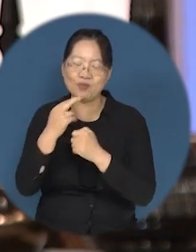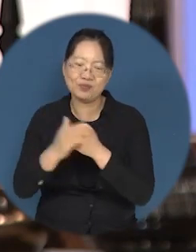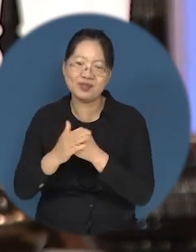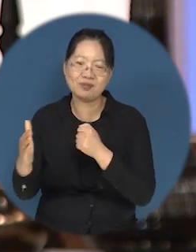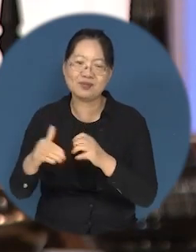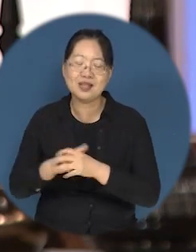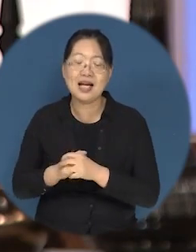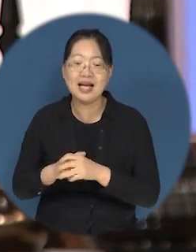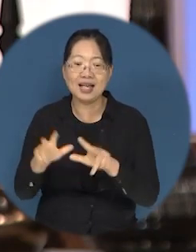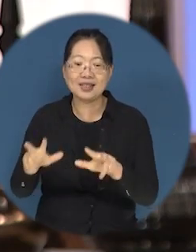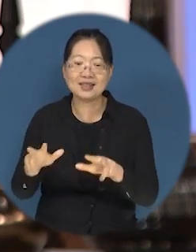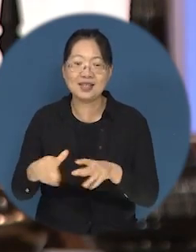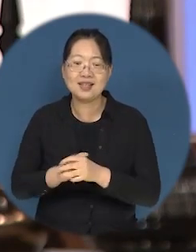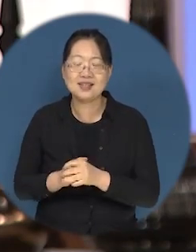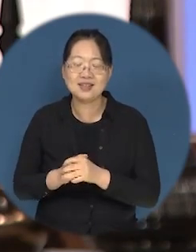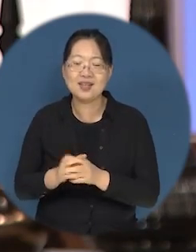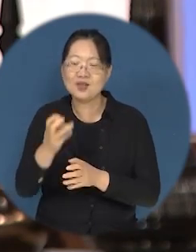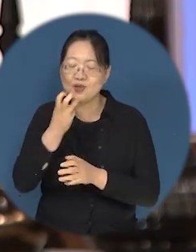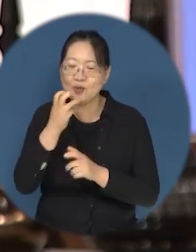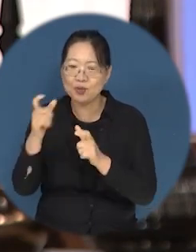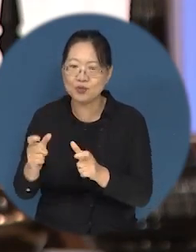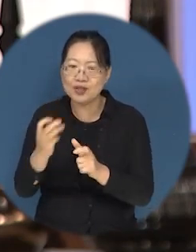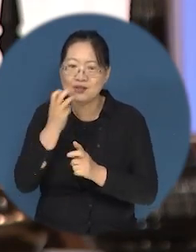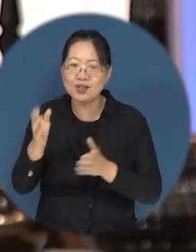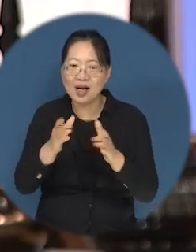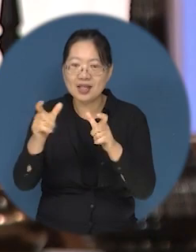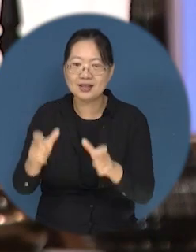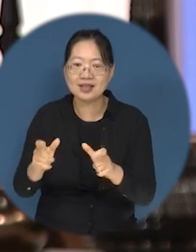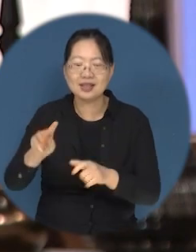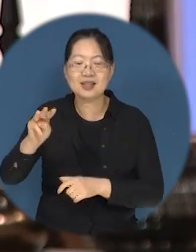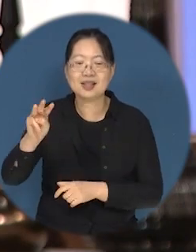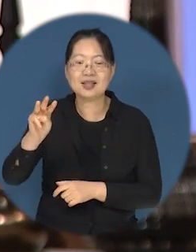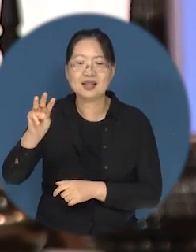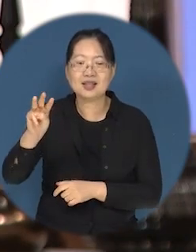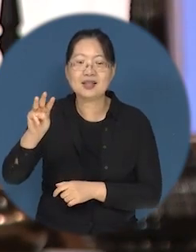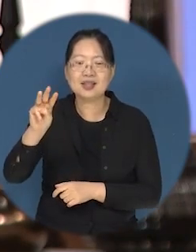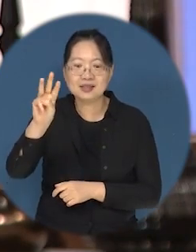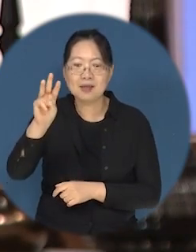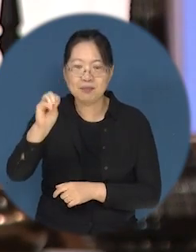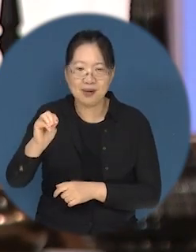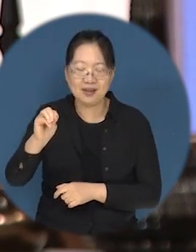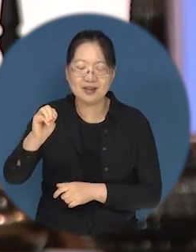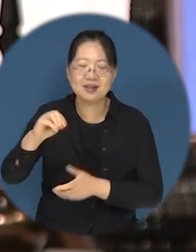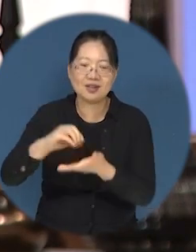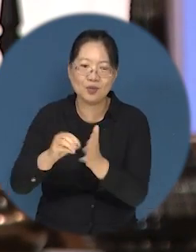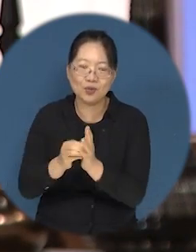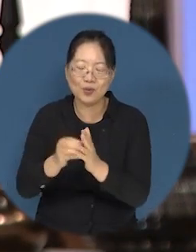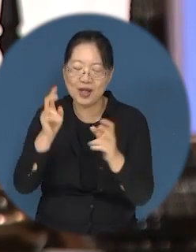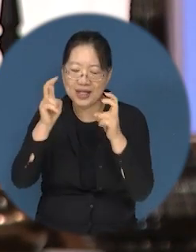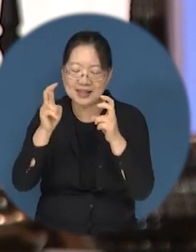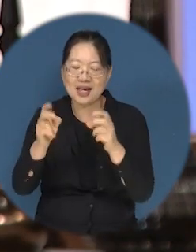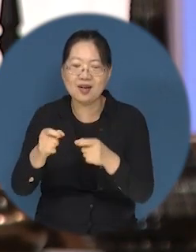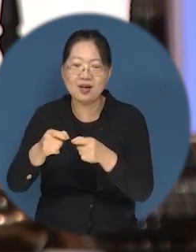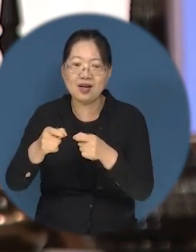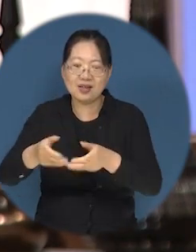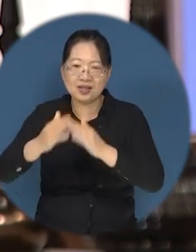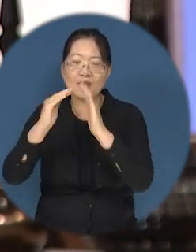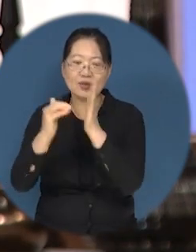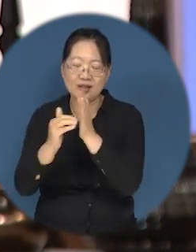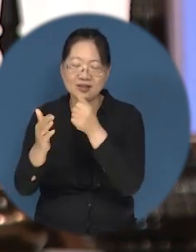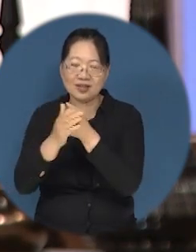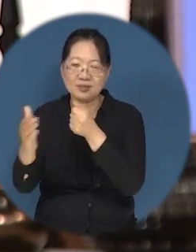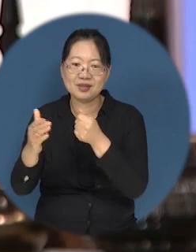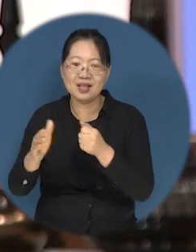거의 없었죠. 예. 예. 근데 이제는 그 수도권, 서울 수도권 지역에 약 3만 개 정도가 생겼습니다. 3만 개? 예. 그래서 지금